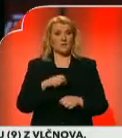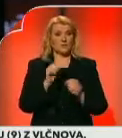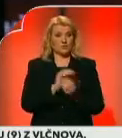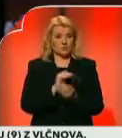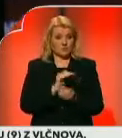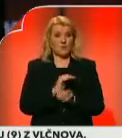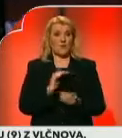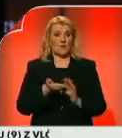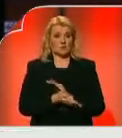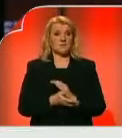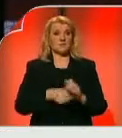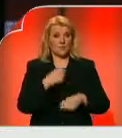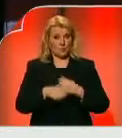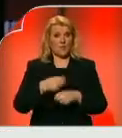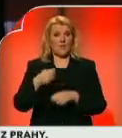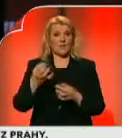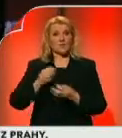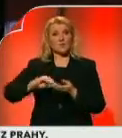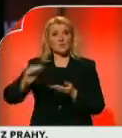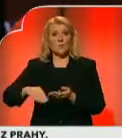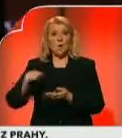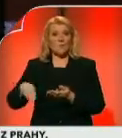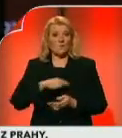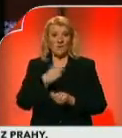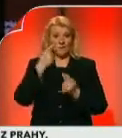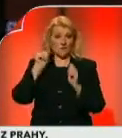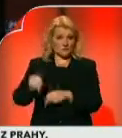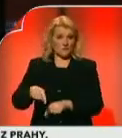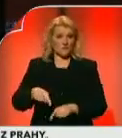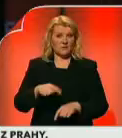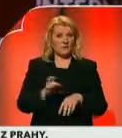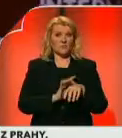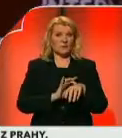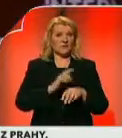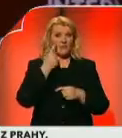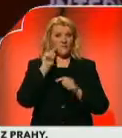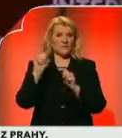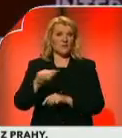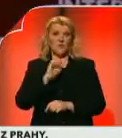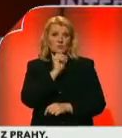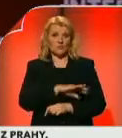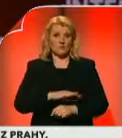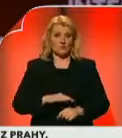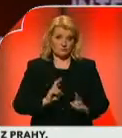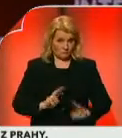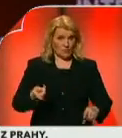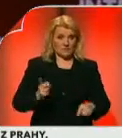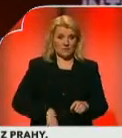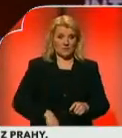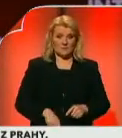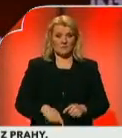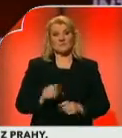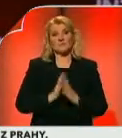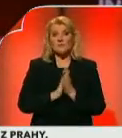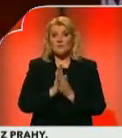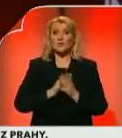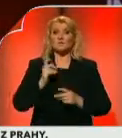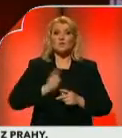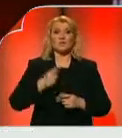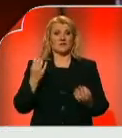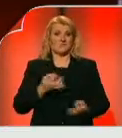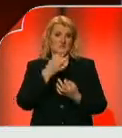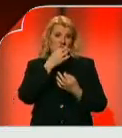a sociálních věcí. Připouštíte, že náměstek Křišek udělal řadu věcí, na které si vůbec nevšiml, o kterých jste jako ministr vůbec nemusel vědět? Ano nebo ne? Prosím, ptejte se na konkrétní